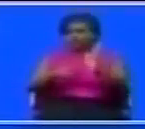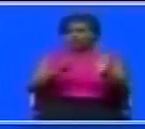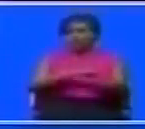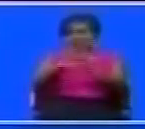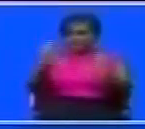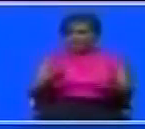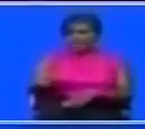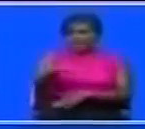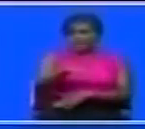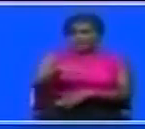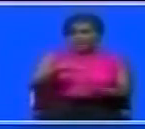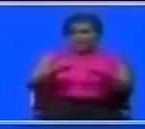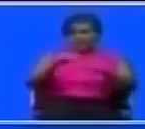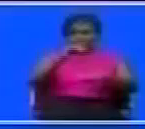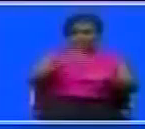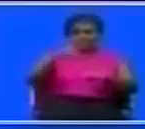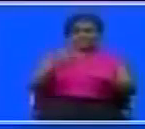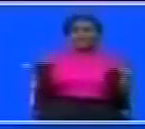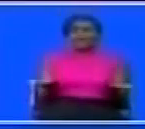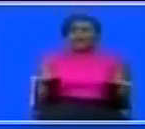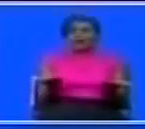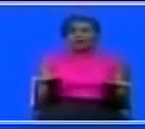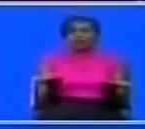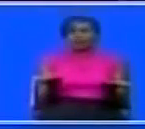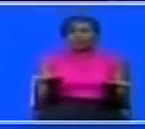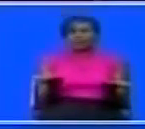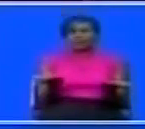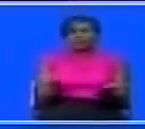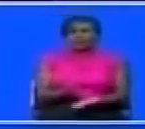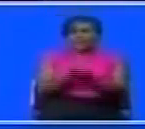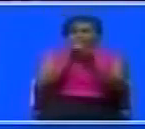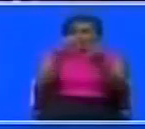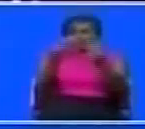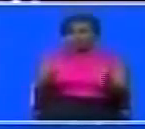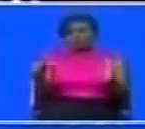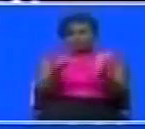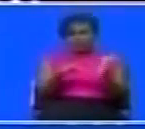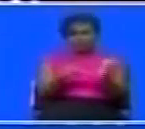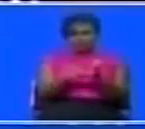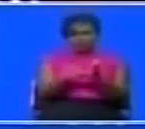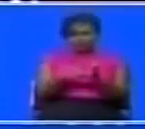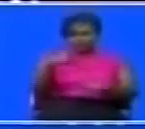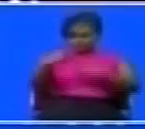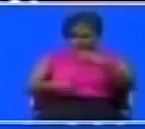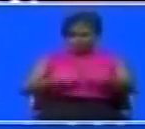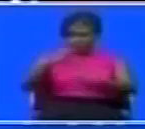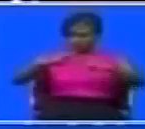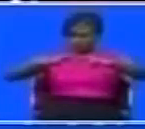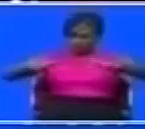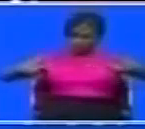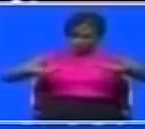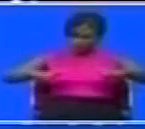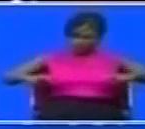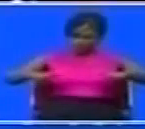wapi mazingira yalichafuliwa na kwa kiasi gani, ili kuweza kuchukua hatua zifazo. Tunaendelea kuchunguza